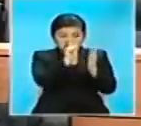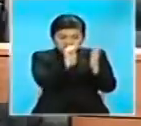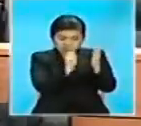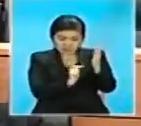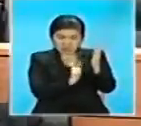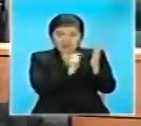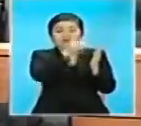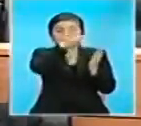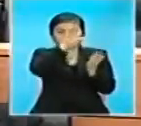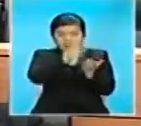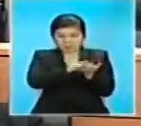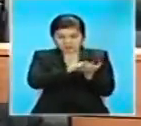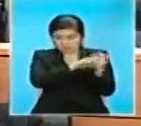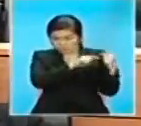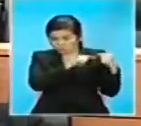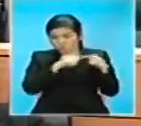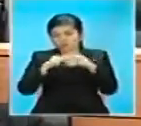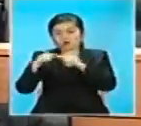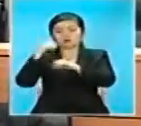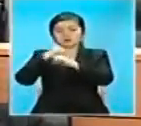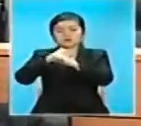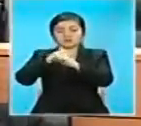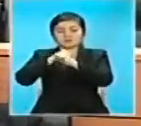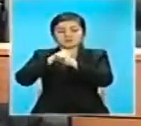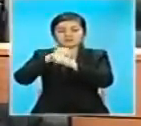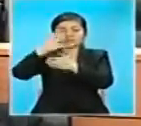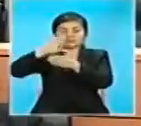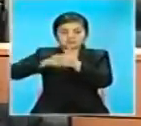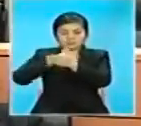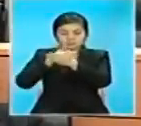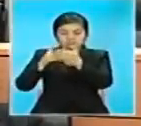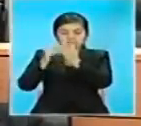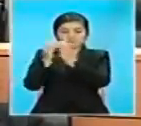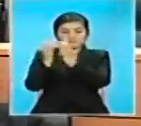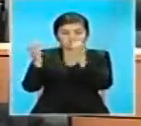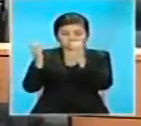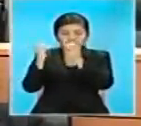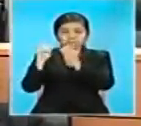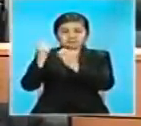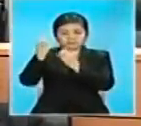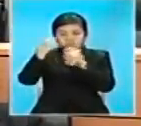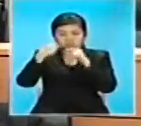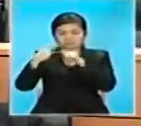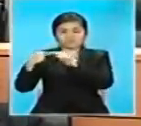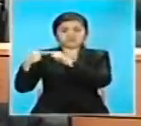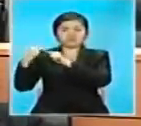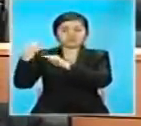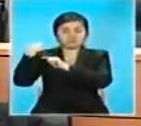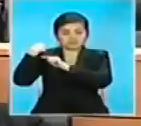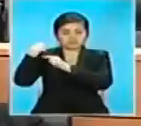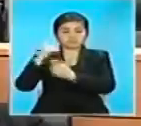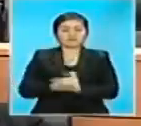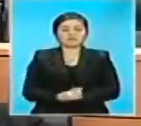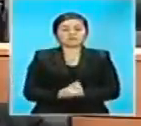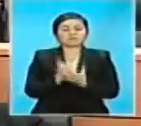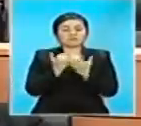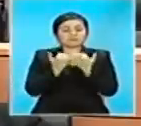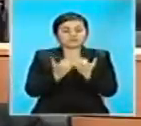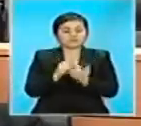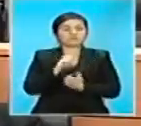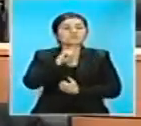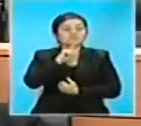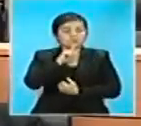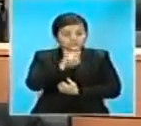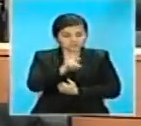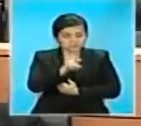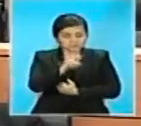มาใช้ในรัฐธรรมนูญฉบับต่อไปนะครับทีนี้ถามว่า